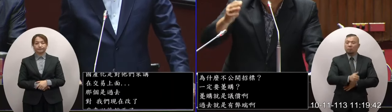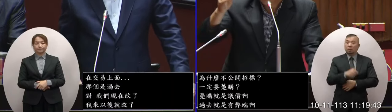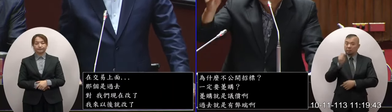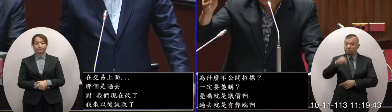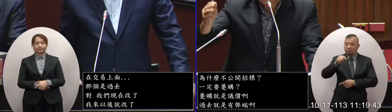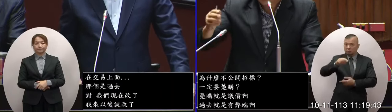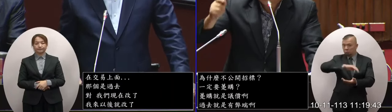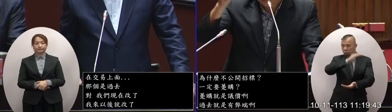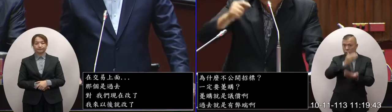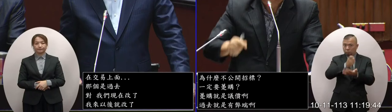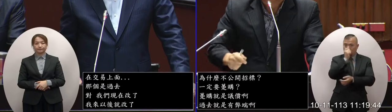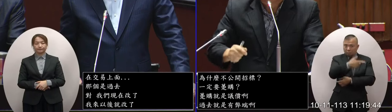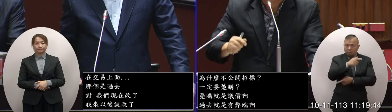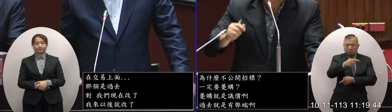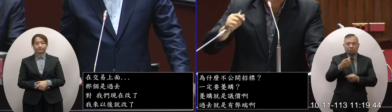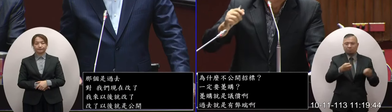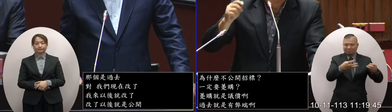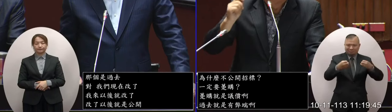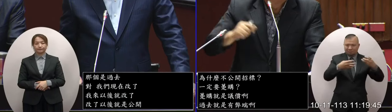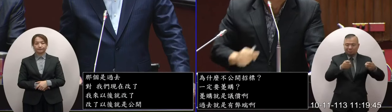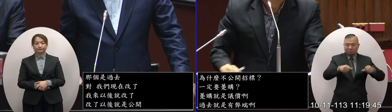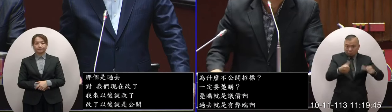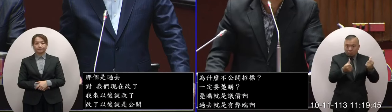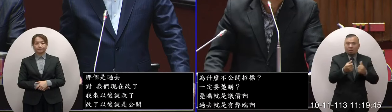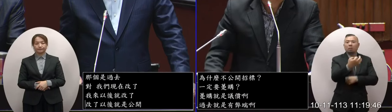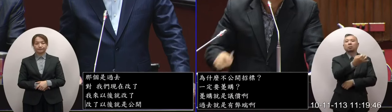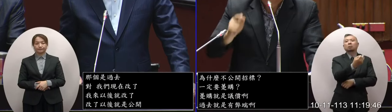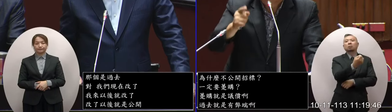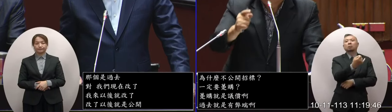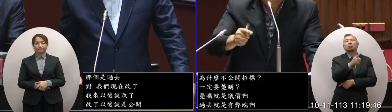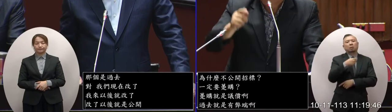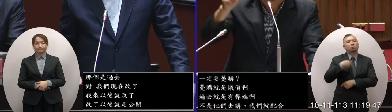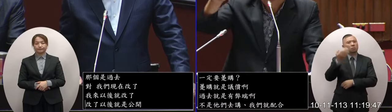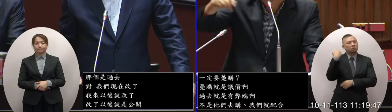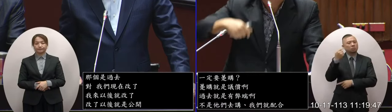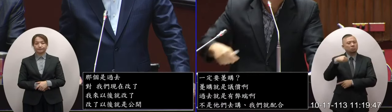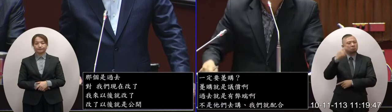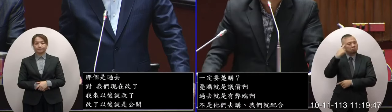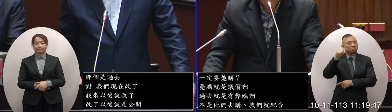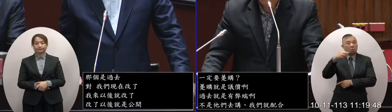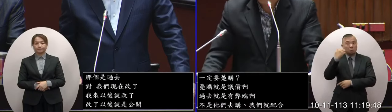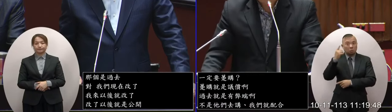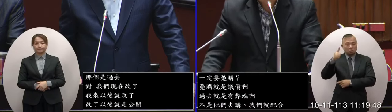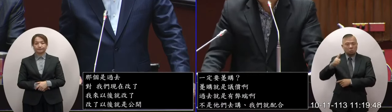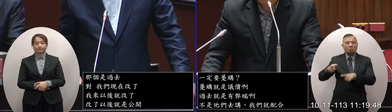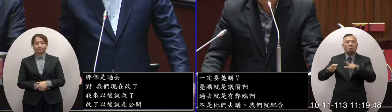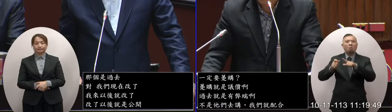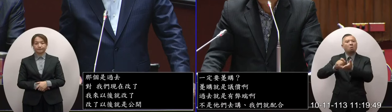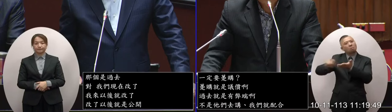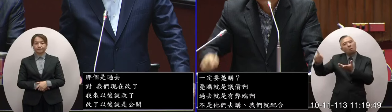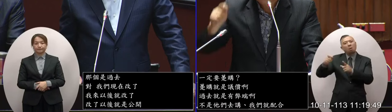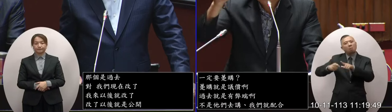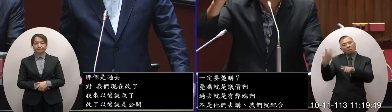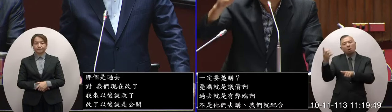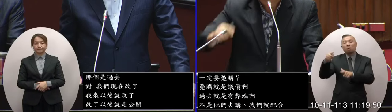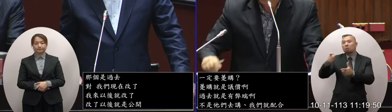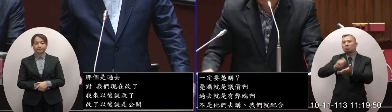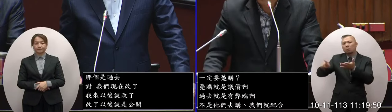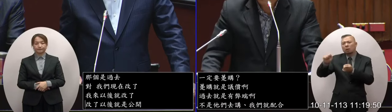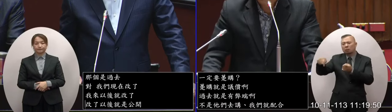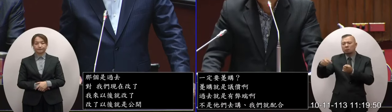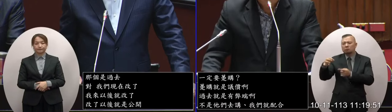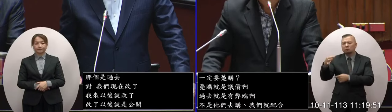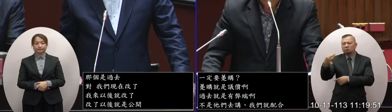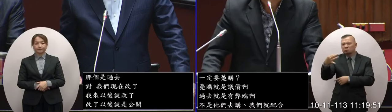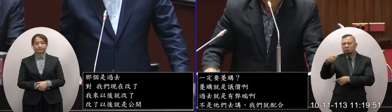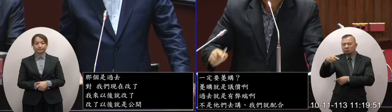趸购是溢价，当初啊，我认为说公开招标很低，2块2毛2，但是趸购